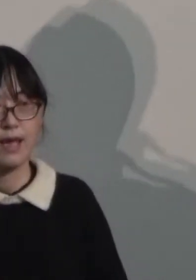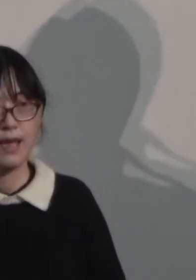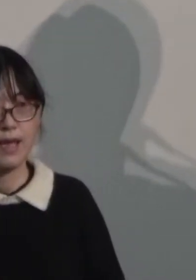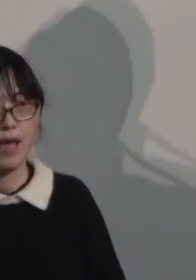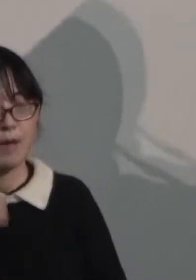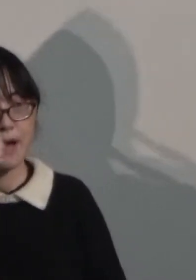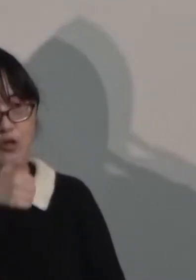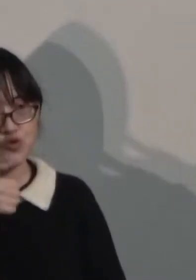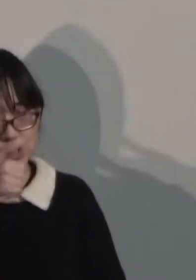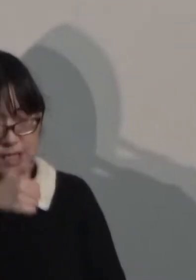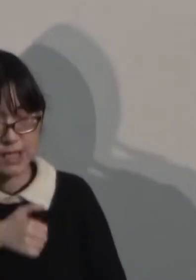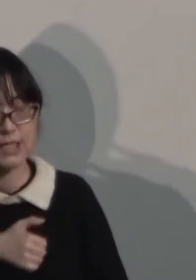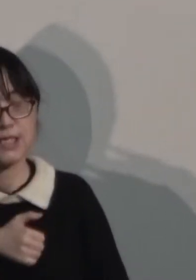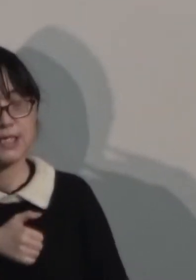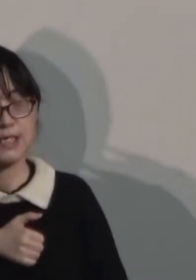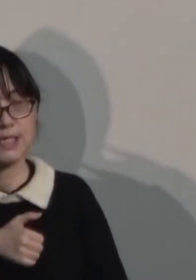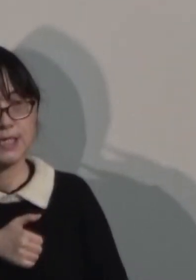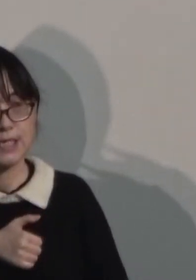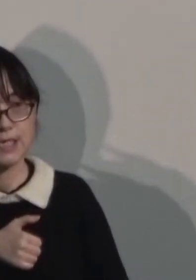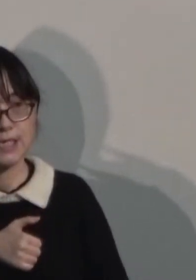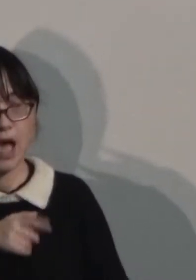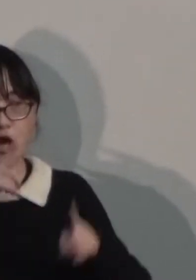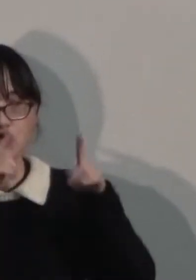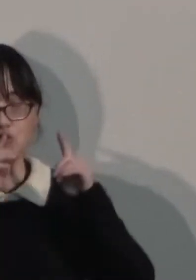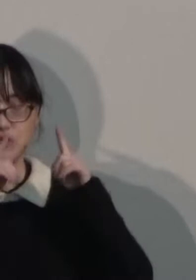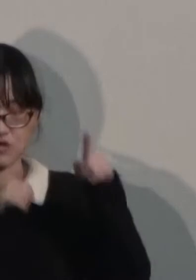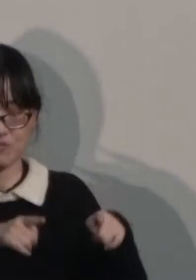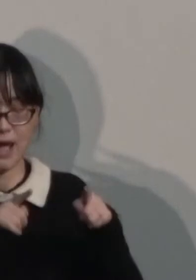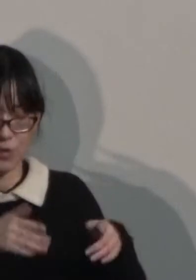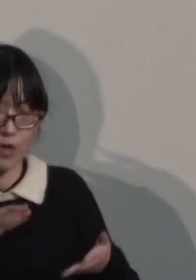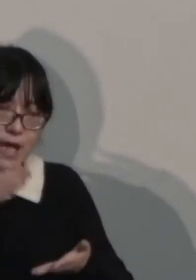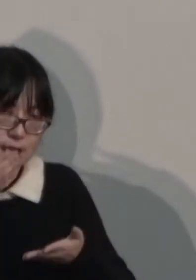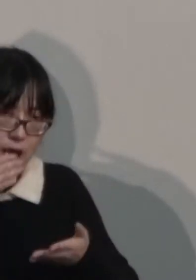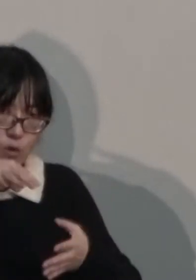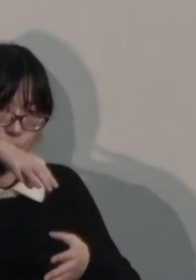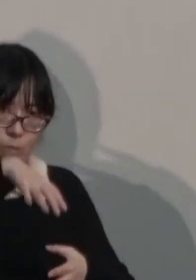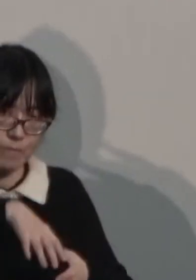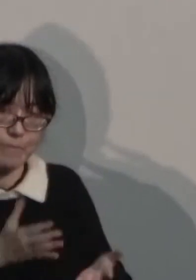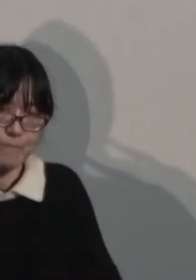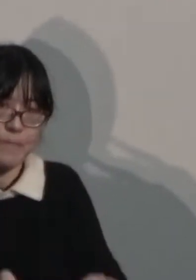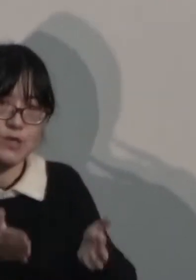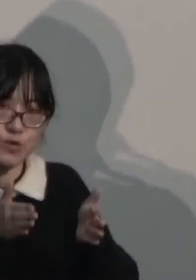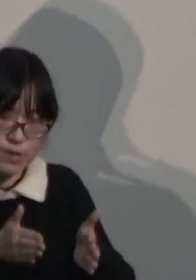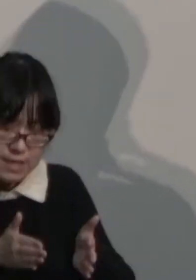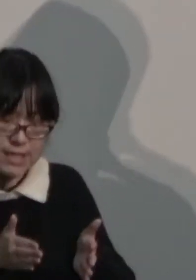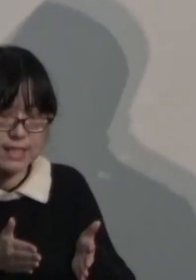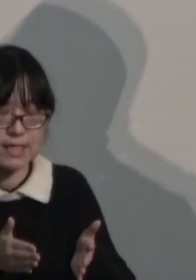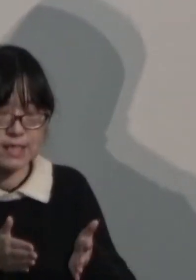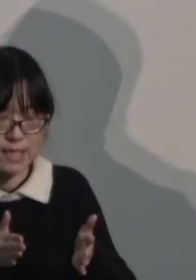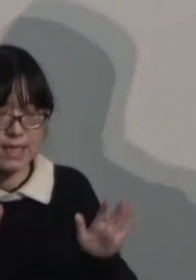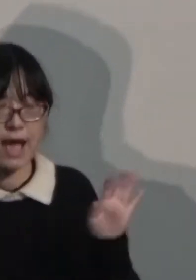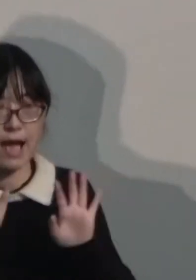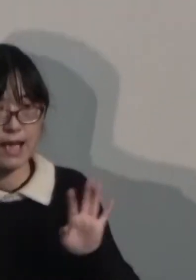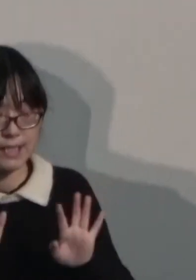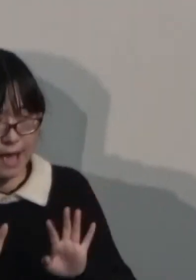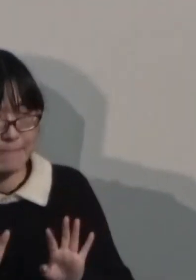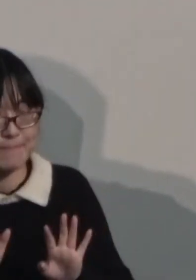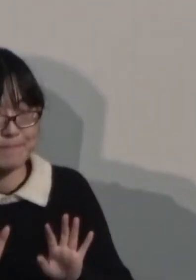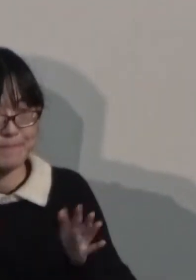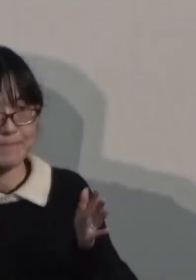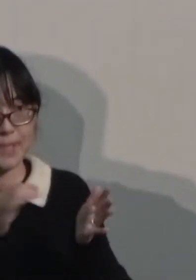貧しい会話受けに寝かされていた血の御子のイエス様が